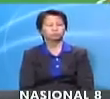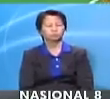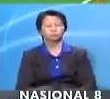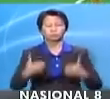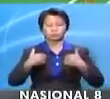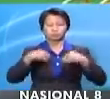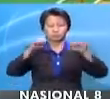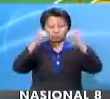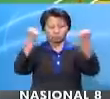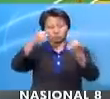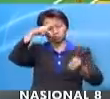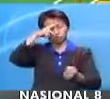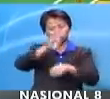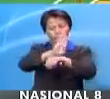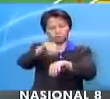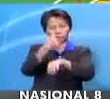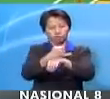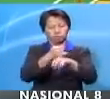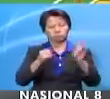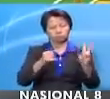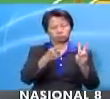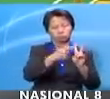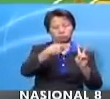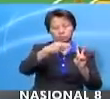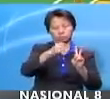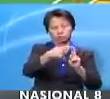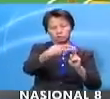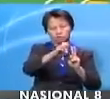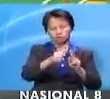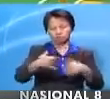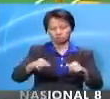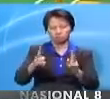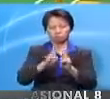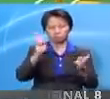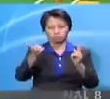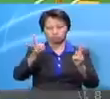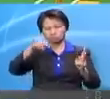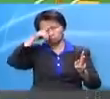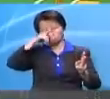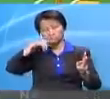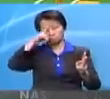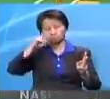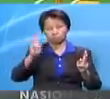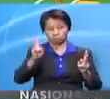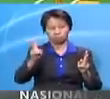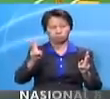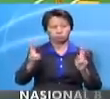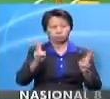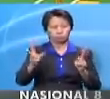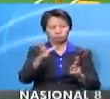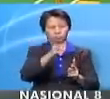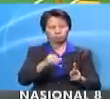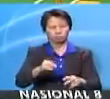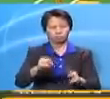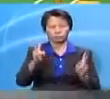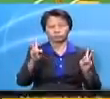Berlangsung di Stadium Putra Bukit Jalil, gandingan Vivian dan Ki Wei turun menentang bergu Thailand Putita Supajirakul dan